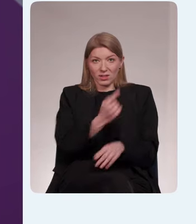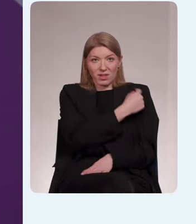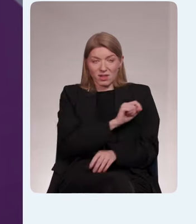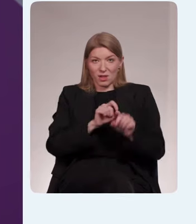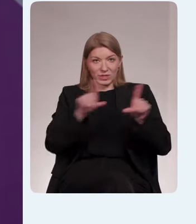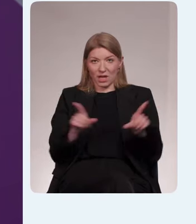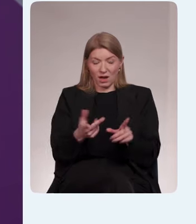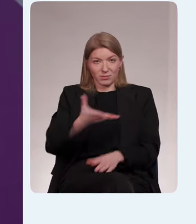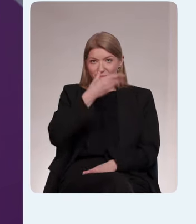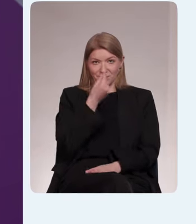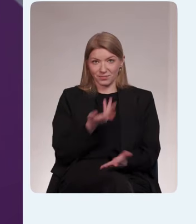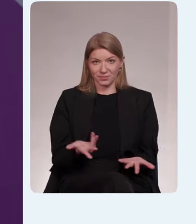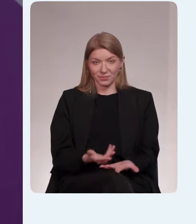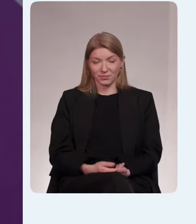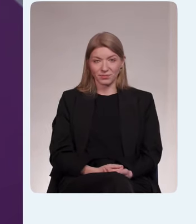И